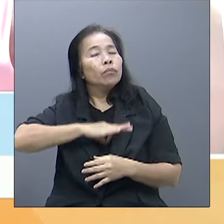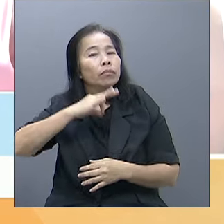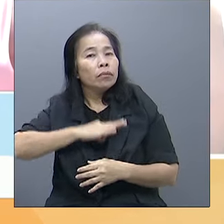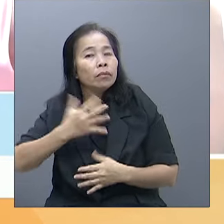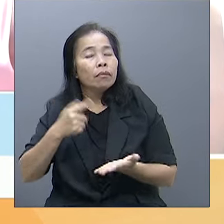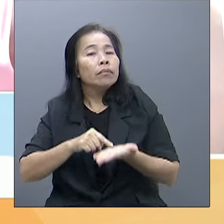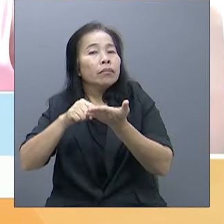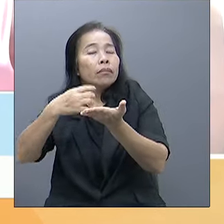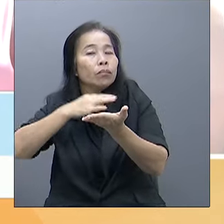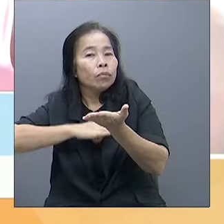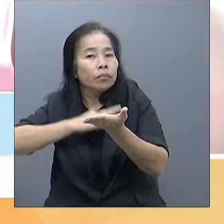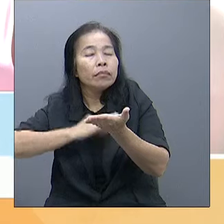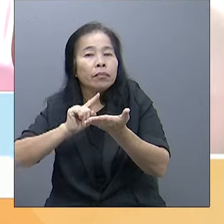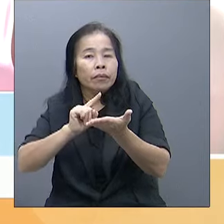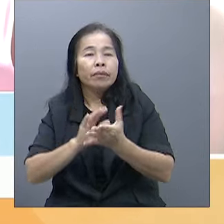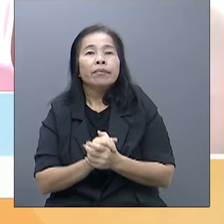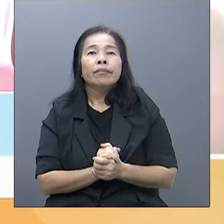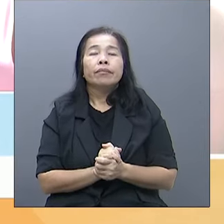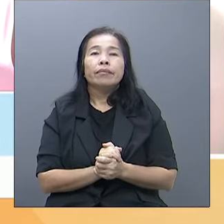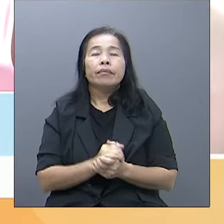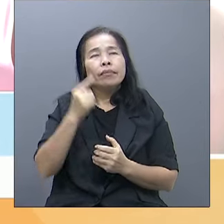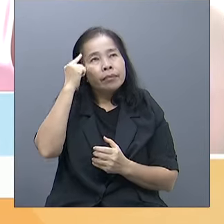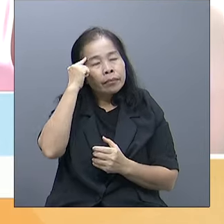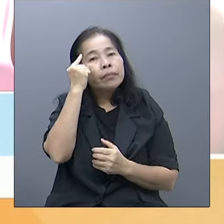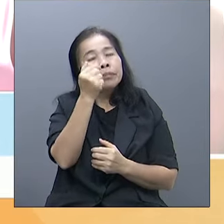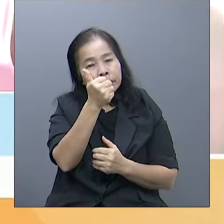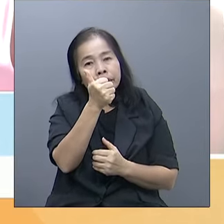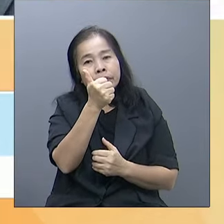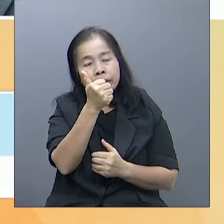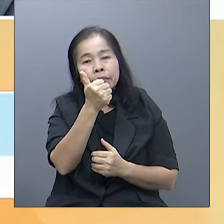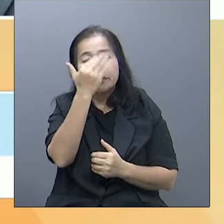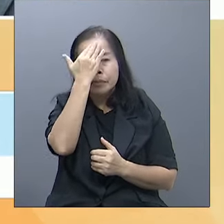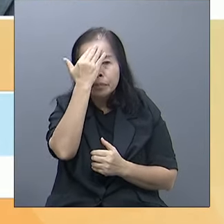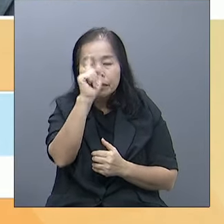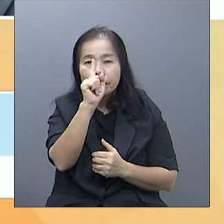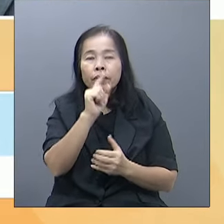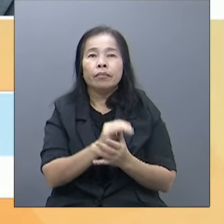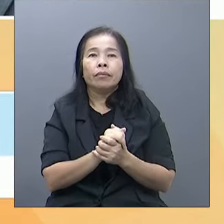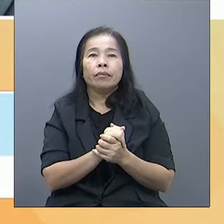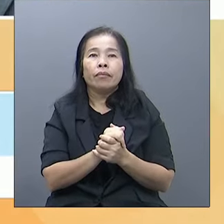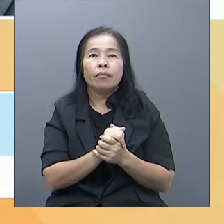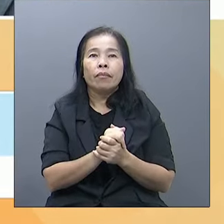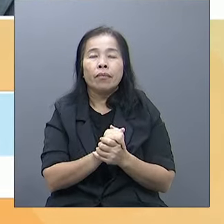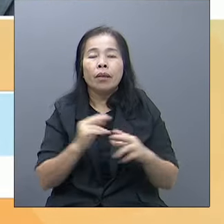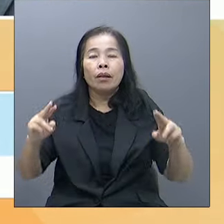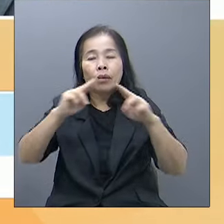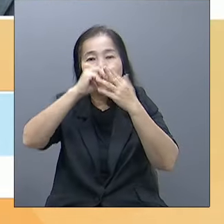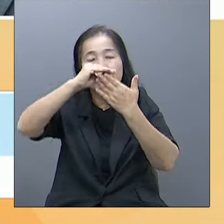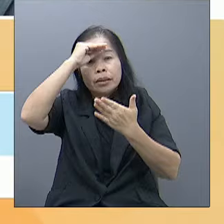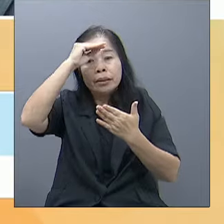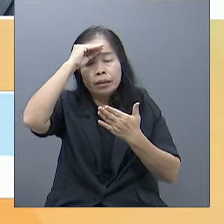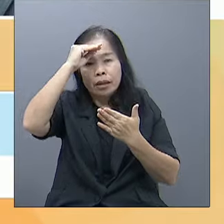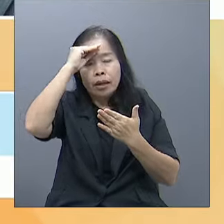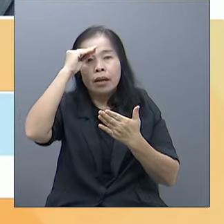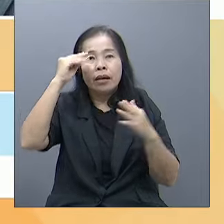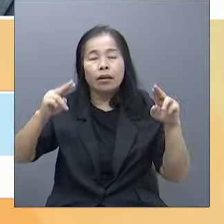ะ เป็นไปได้ครับดีเลยครับเพราะว่ากระทรวงศึกษาเนี่ยต้องเรียนว่ากระ